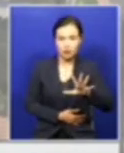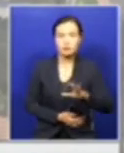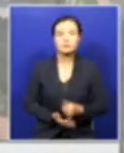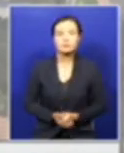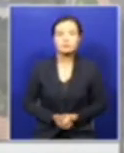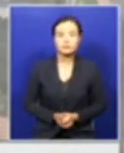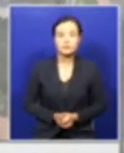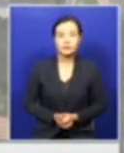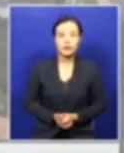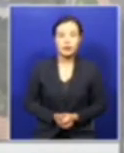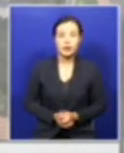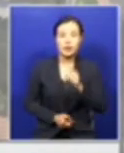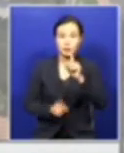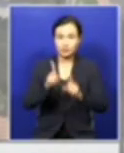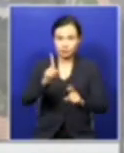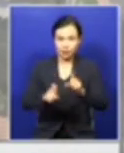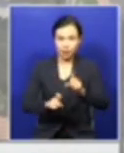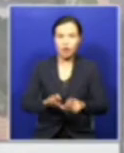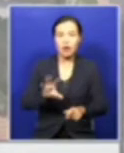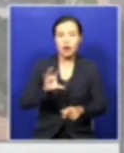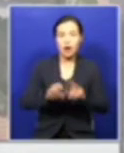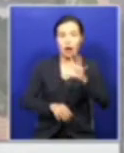อัตราการตายคิดเป็น